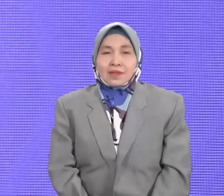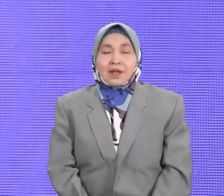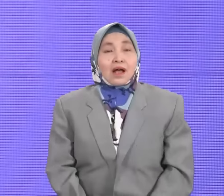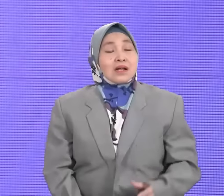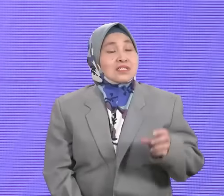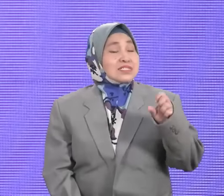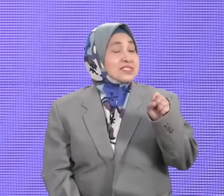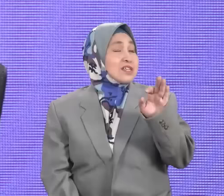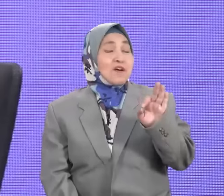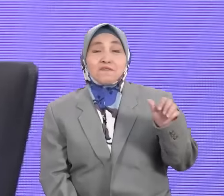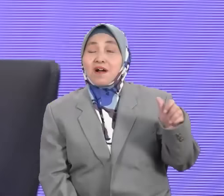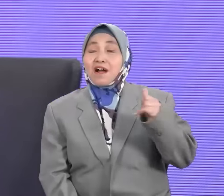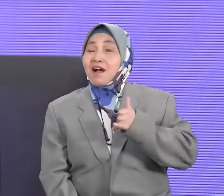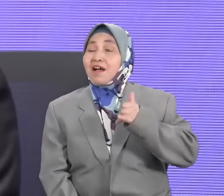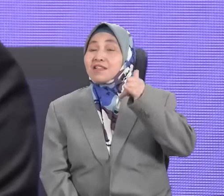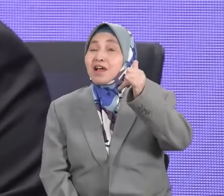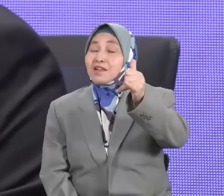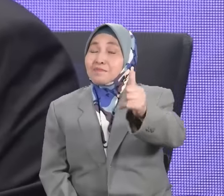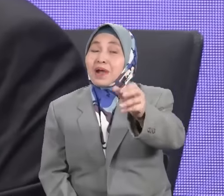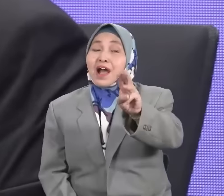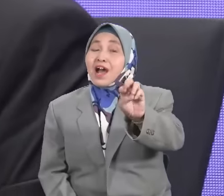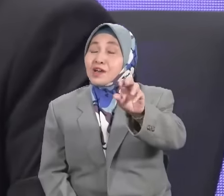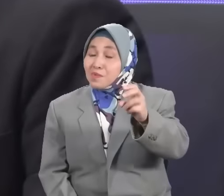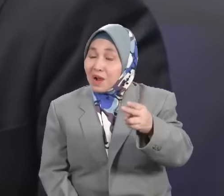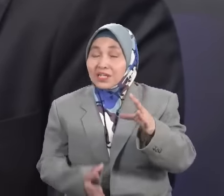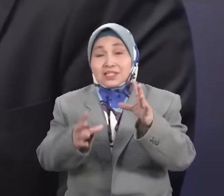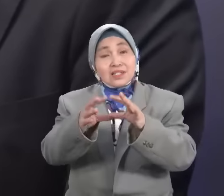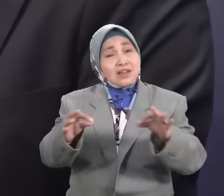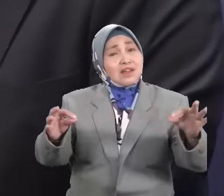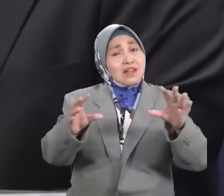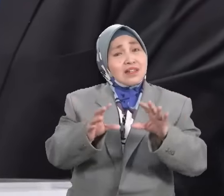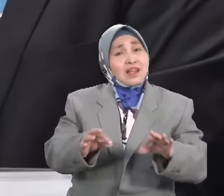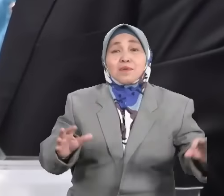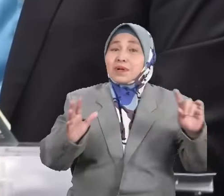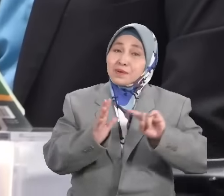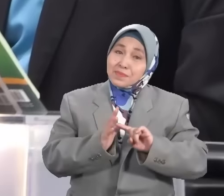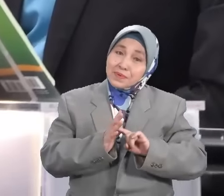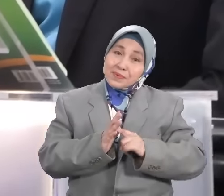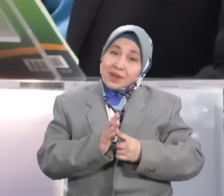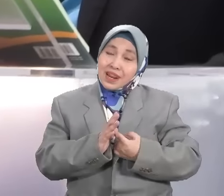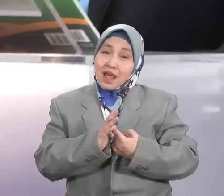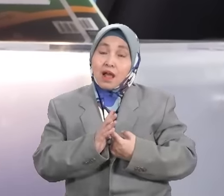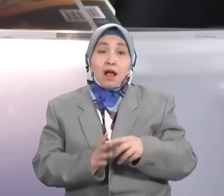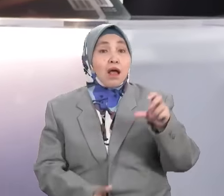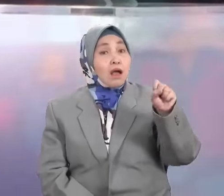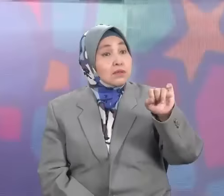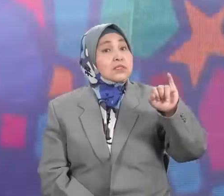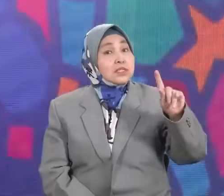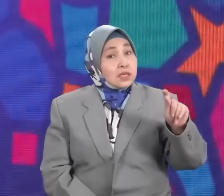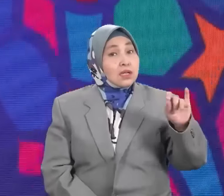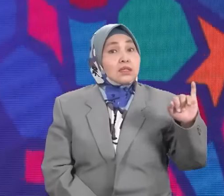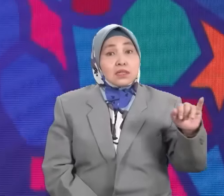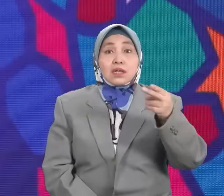dan Marwah kisah bermula Siti